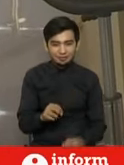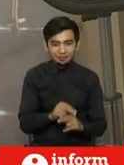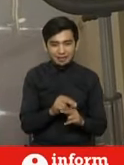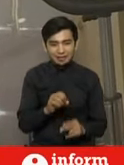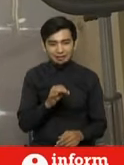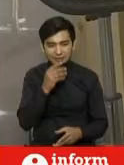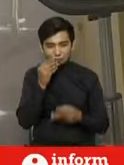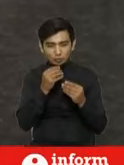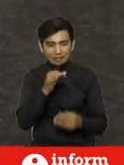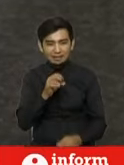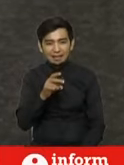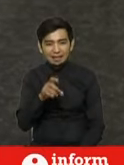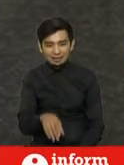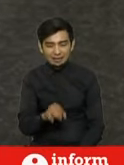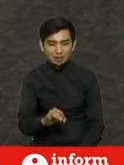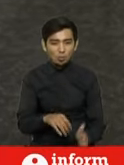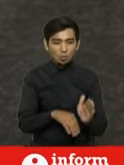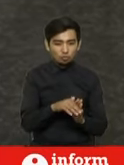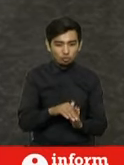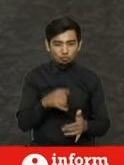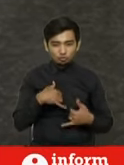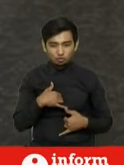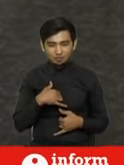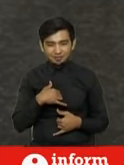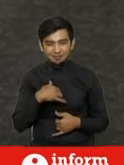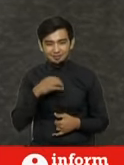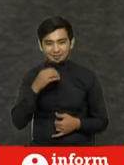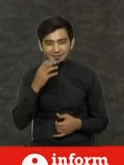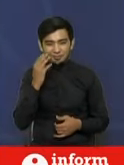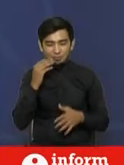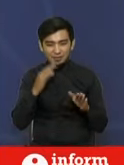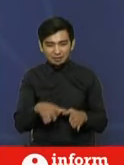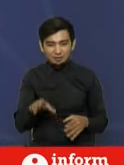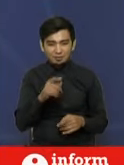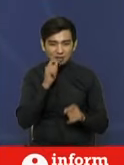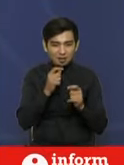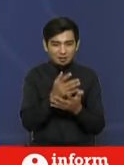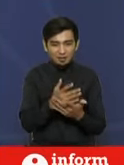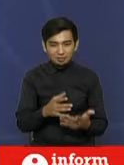интеллекта А ещё сегодня лучшие педагоги Мегаполиса получили ценные подарки и